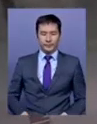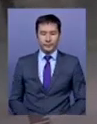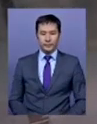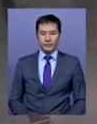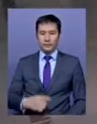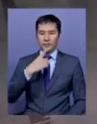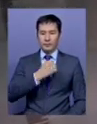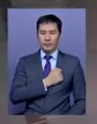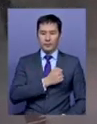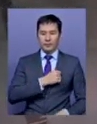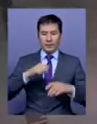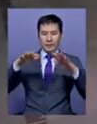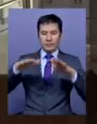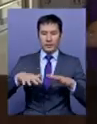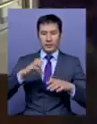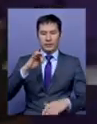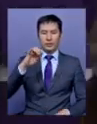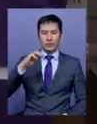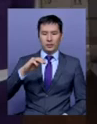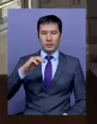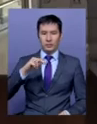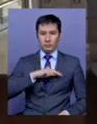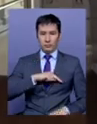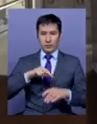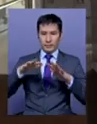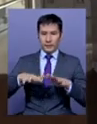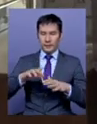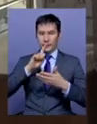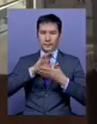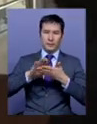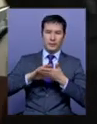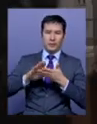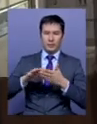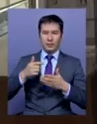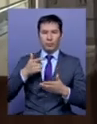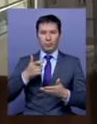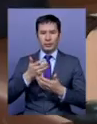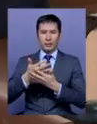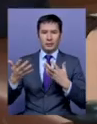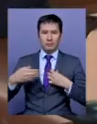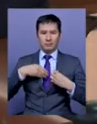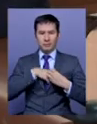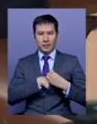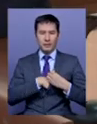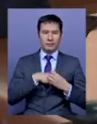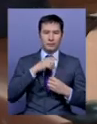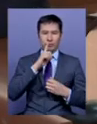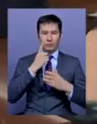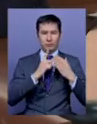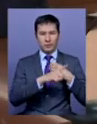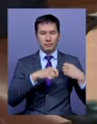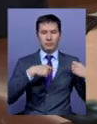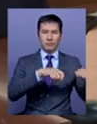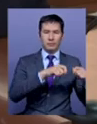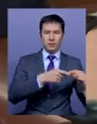Әскери бөлімнің сержанты жұмыс орнынан қару-жарақпен оқ-дәрілерді жымқырып, саудалаған үшін 10 жылға бас бостандығынан айырылды. Осы жылдың